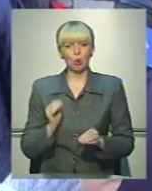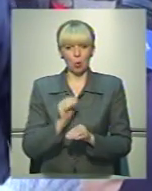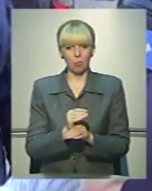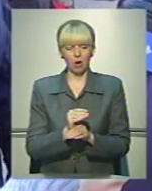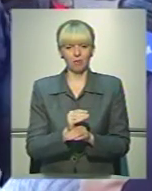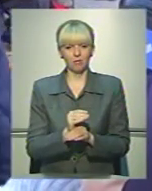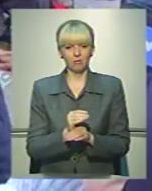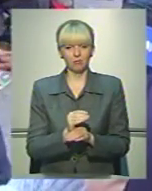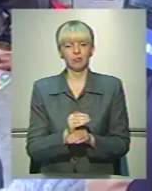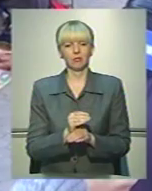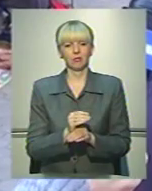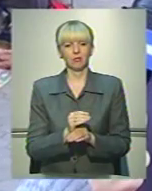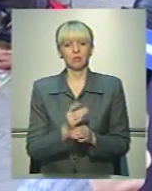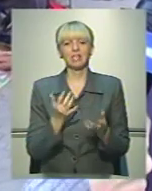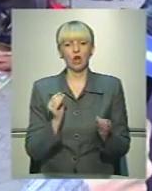додають аж